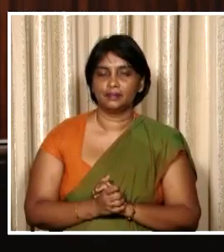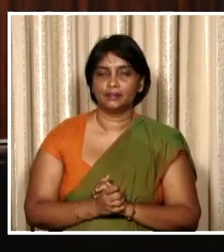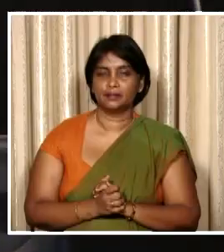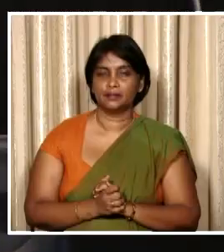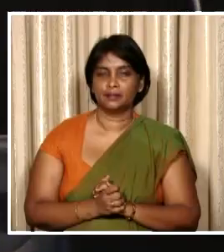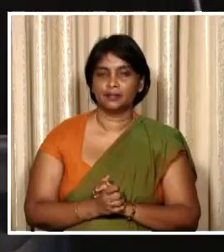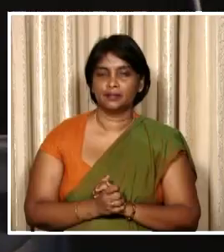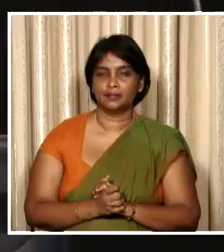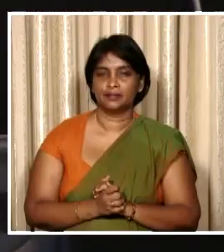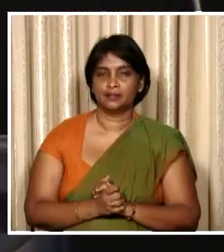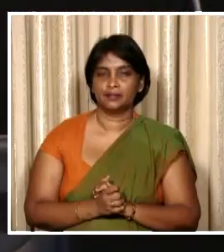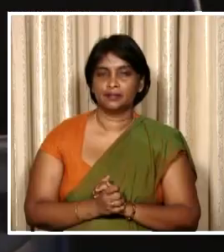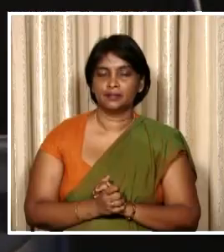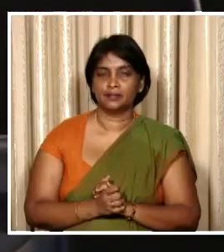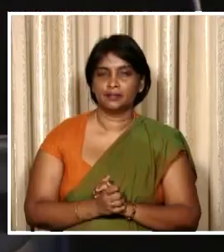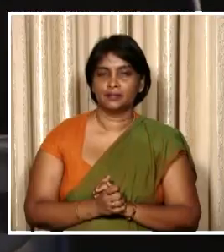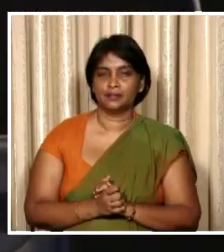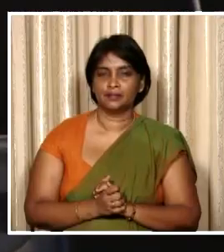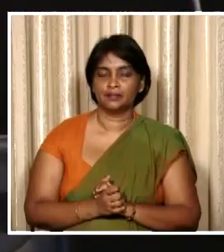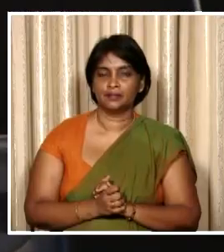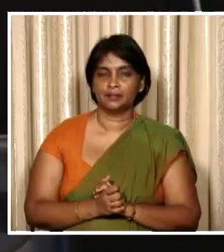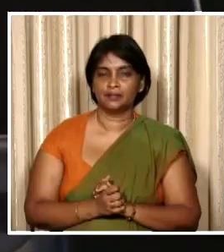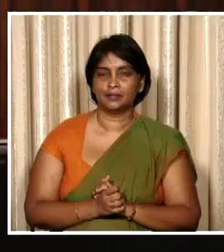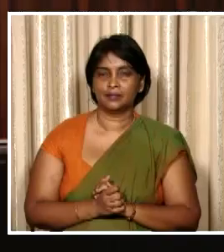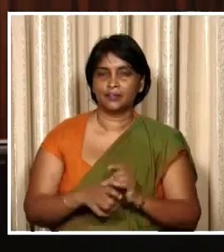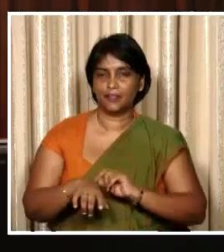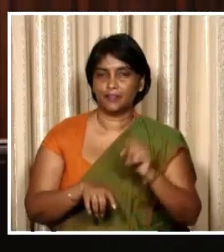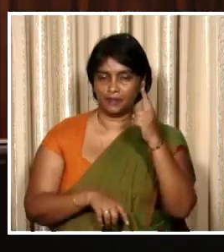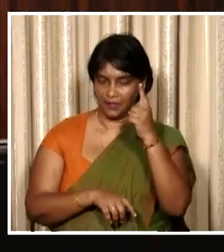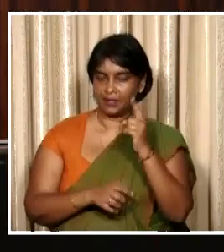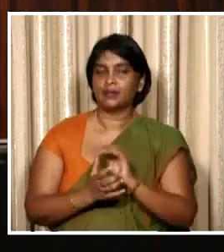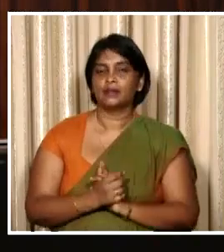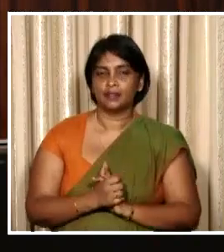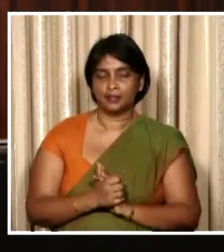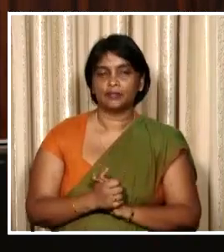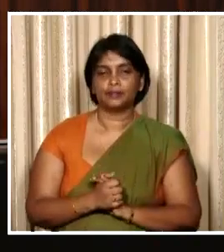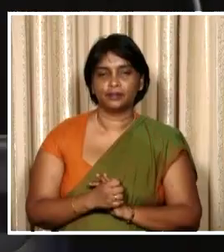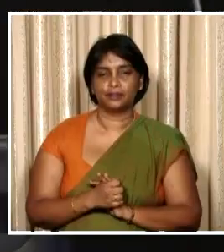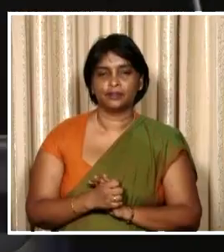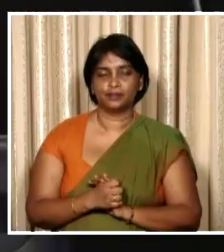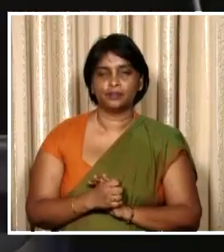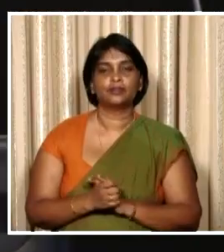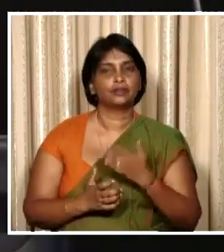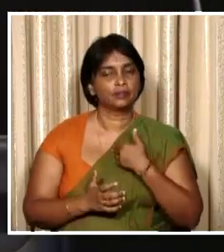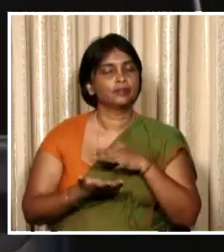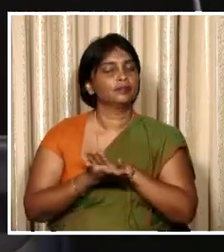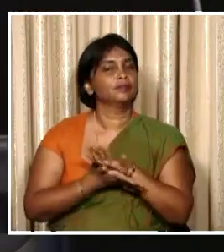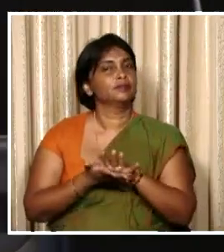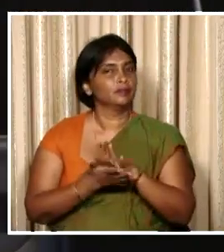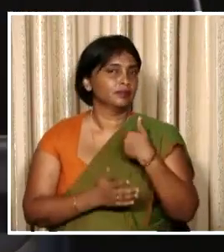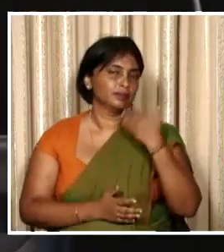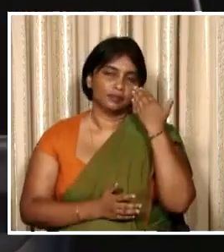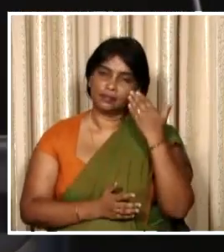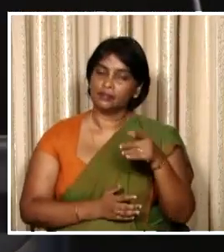නැහැ. නම කිව්වේ නැහැ. ඉස්සෙල්ලා කතා කරමු. නම කිව්වා නම් බලන්න. ඔබතුමාට තව විනාඩියක් තියෙන්නේ. ඔව්. පැහැදිලිව මේ නිසා අපිට බොහොම පැහැදිලිවම